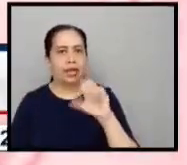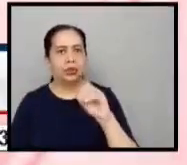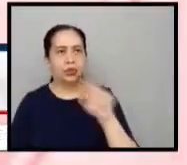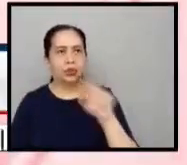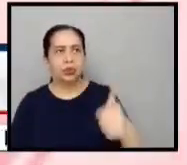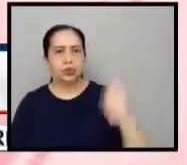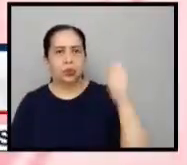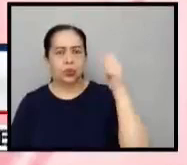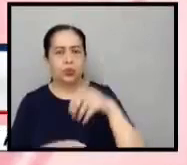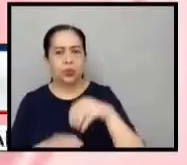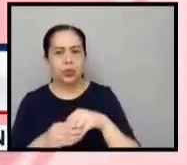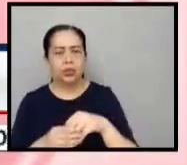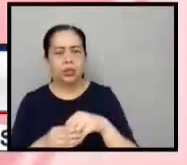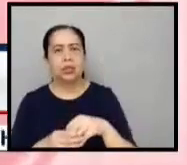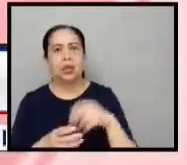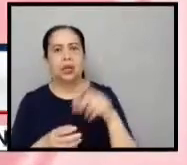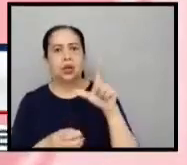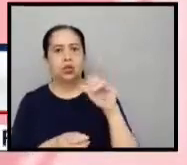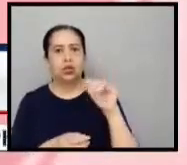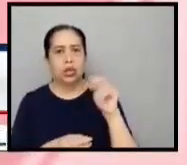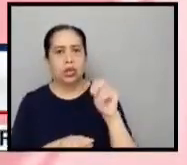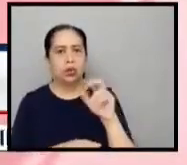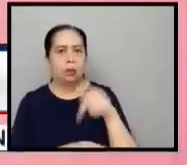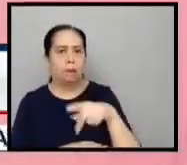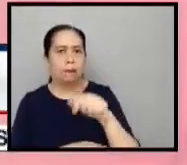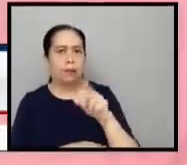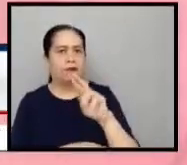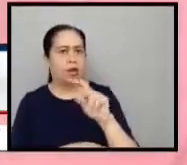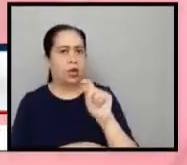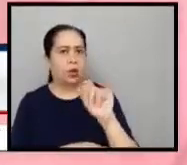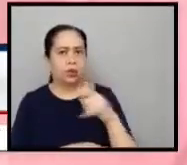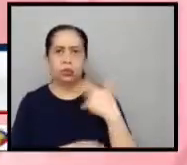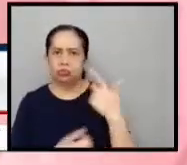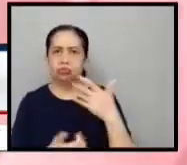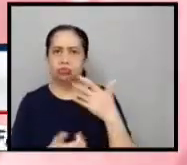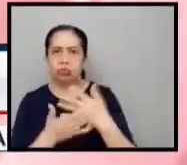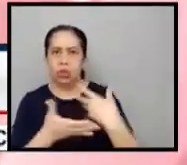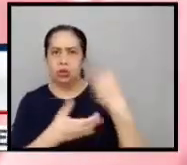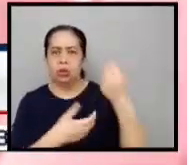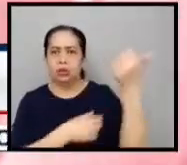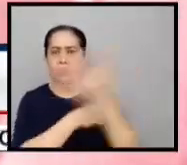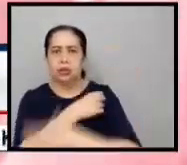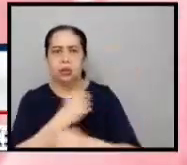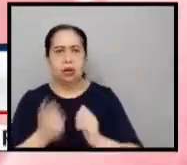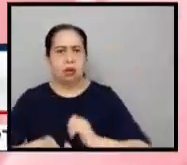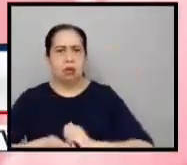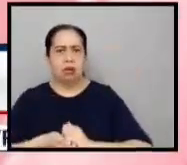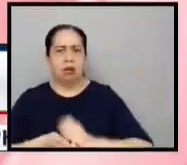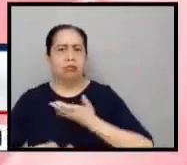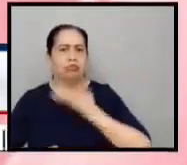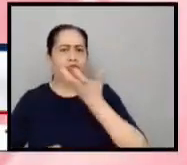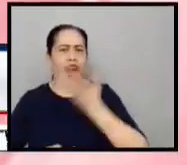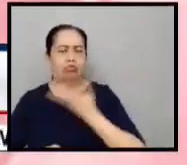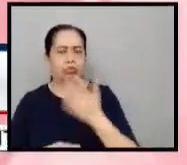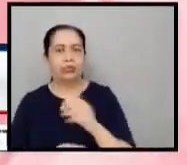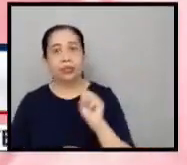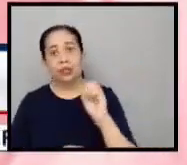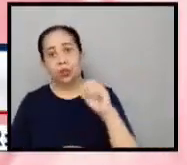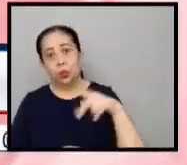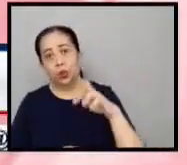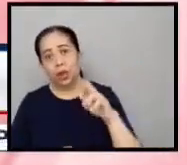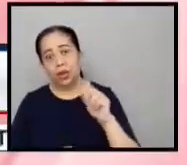Luciano Pavarotti singing competition and napakaganda po ng karir niya bilang isang operatic tenor. And then sa sopranos po, meron din po tayo